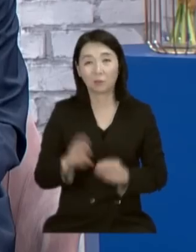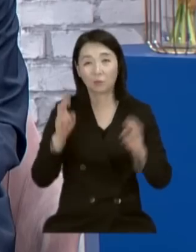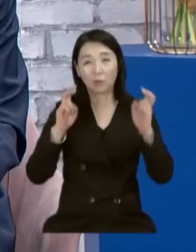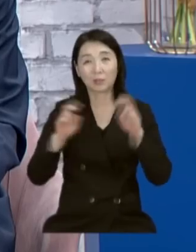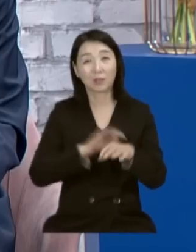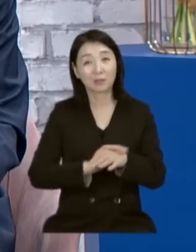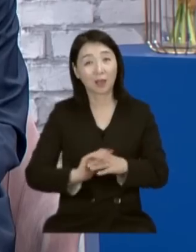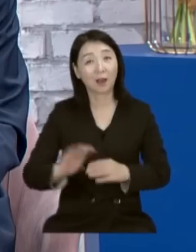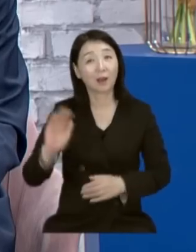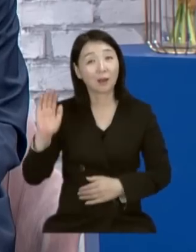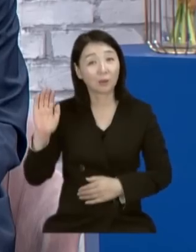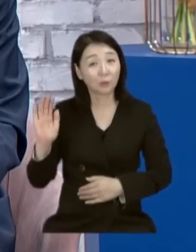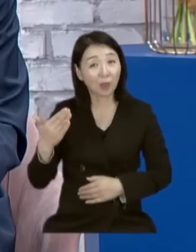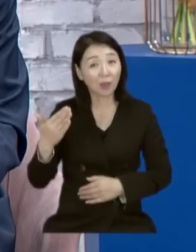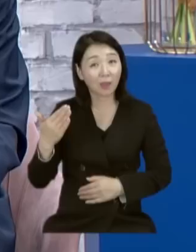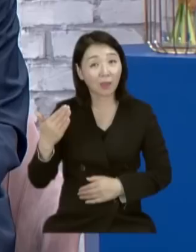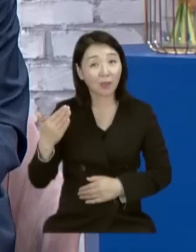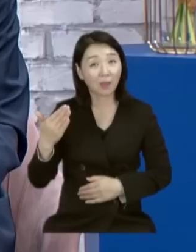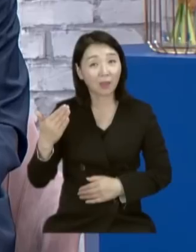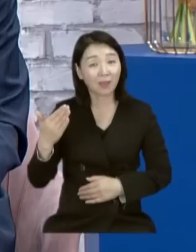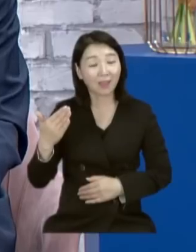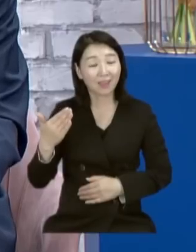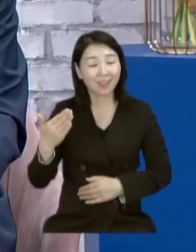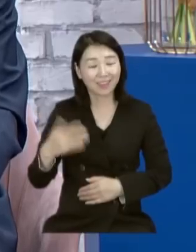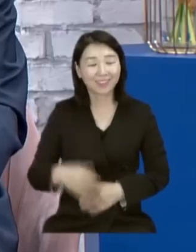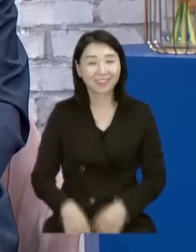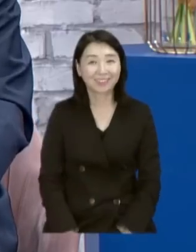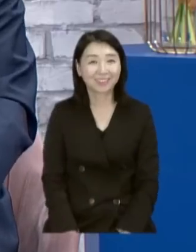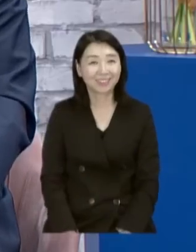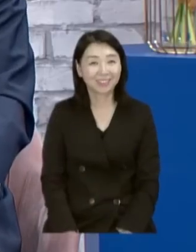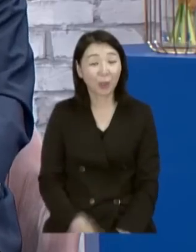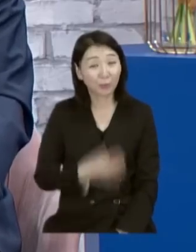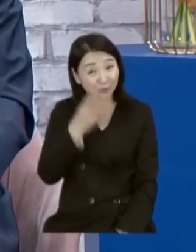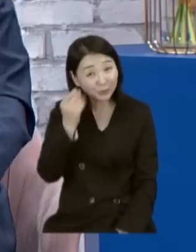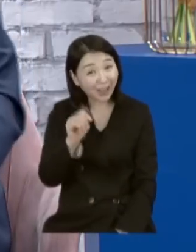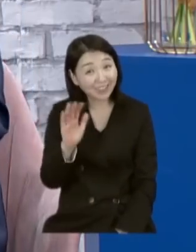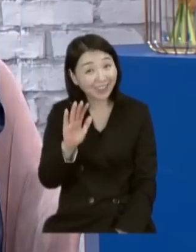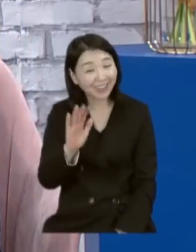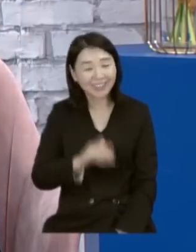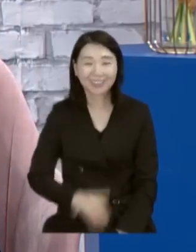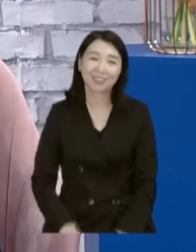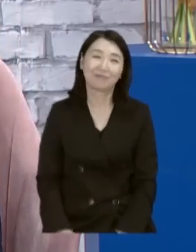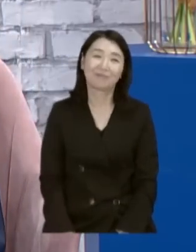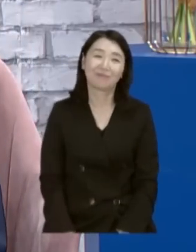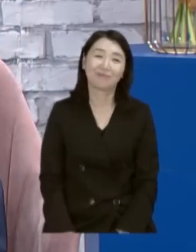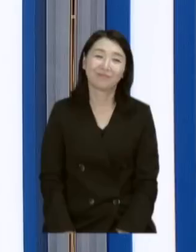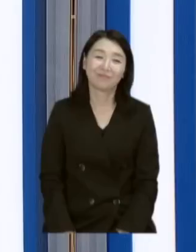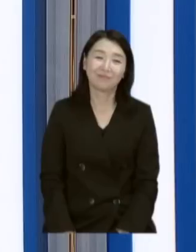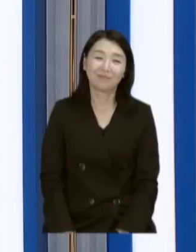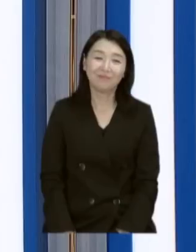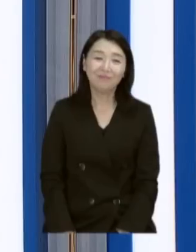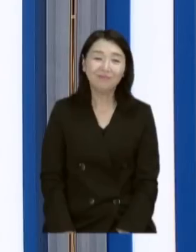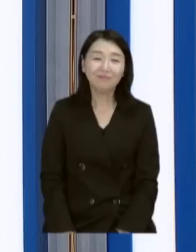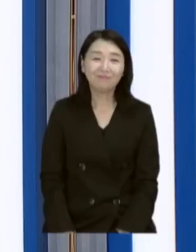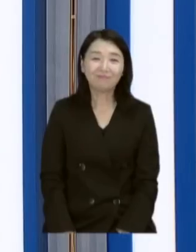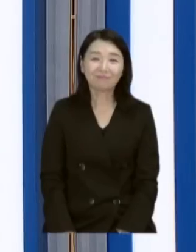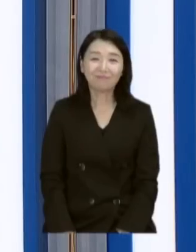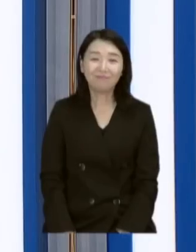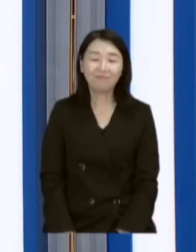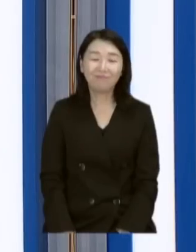회사가 잘 되셨나요? 안 네. 그랬을 거요. 처음에야 이제 많이 뭐 전